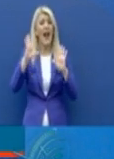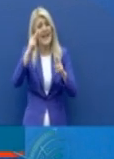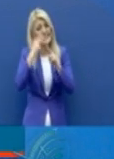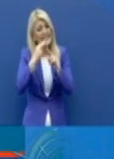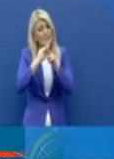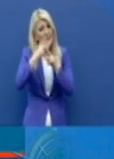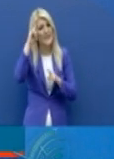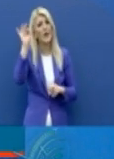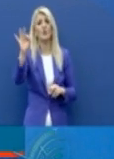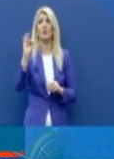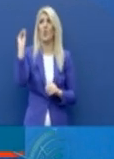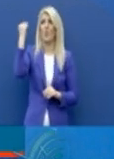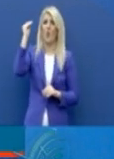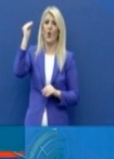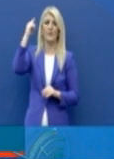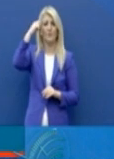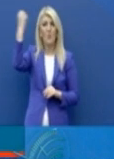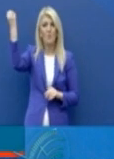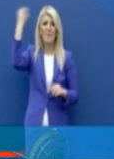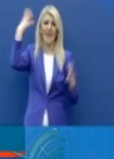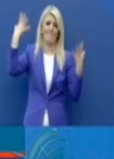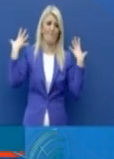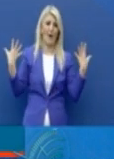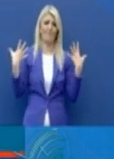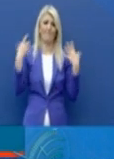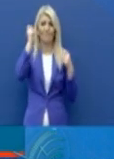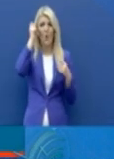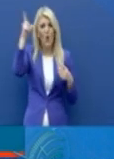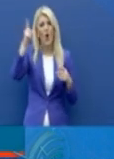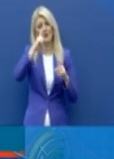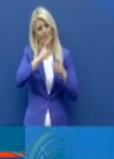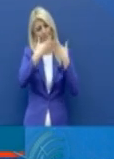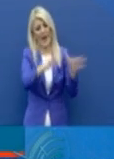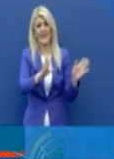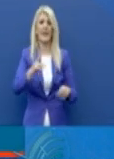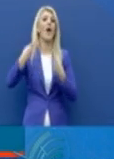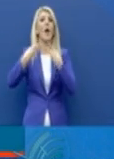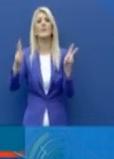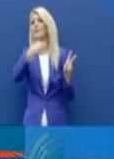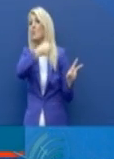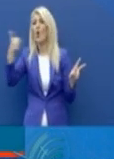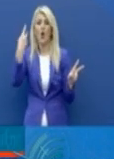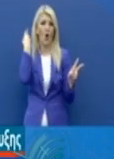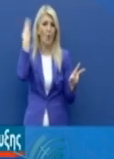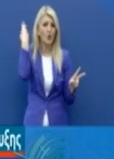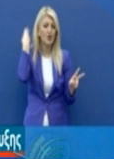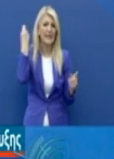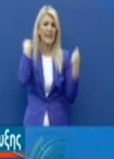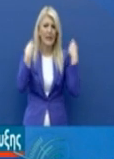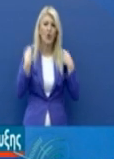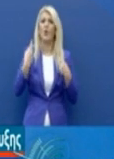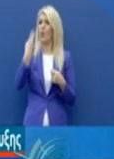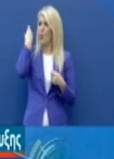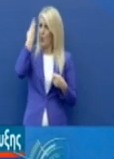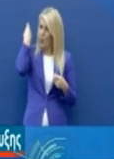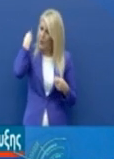θα λειτουργούν μόνο με τον τρόπο του click away, δηλαδή την προαγορά μέσω τηλεφώνου ή μέσω του διαδικτύου και παραλαβή από